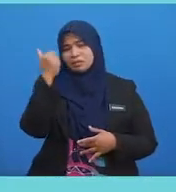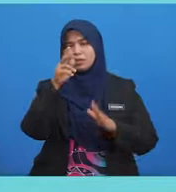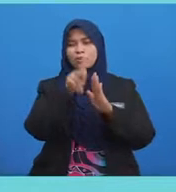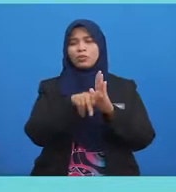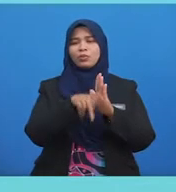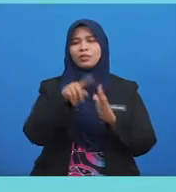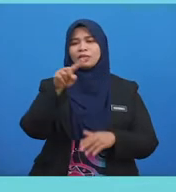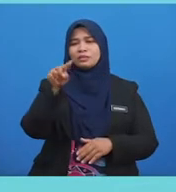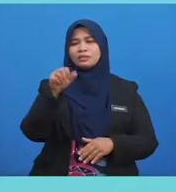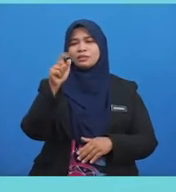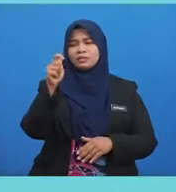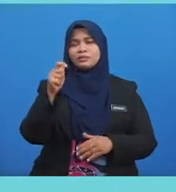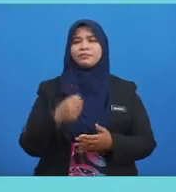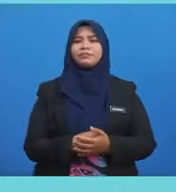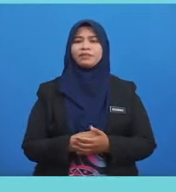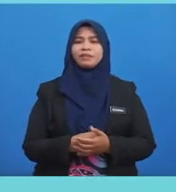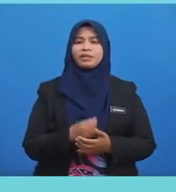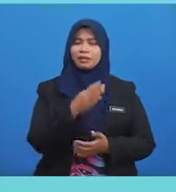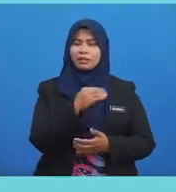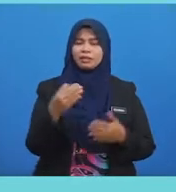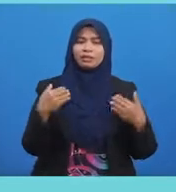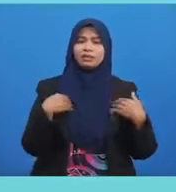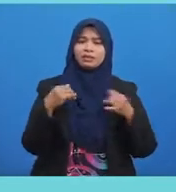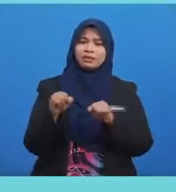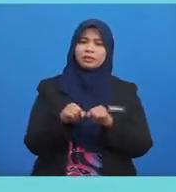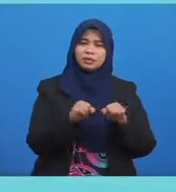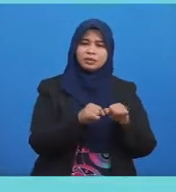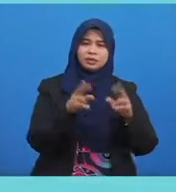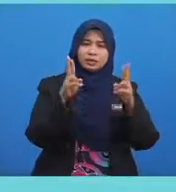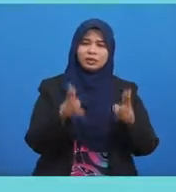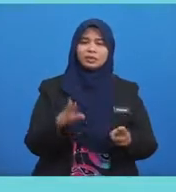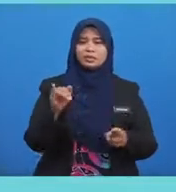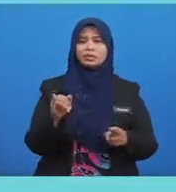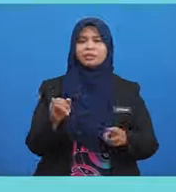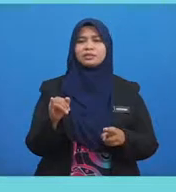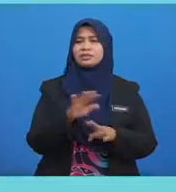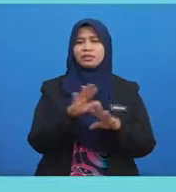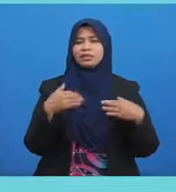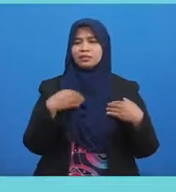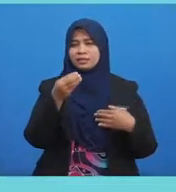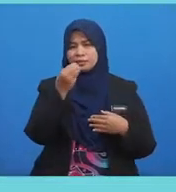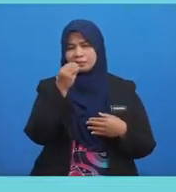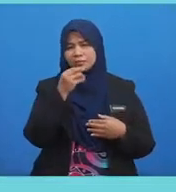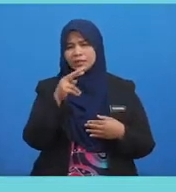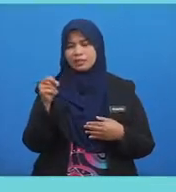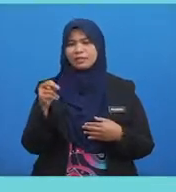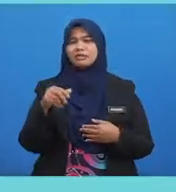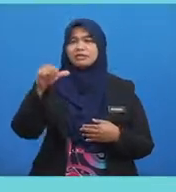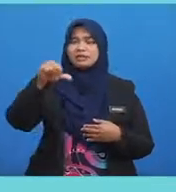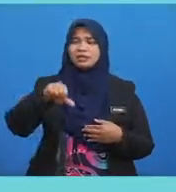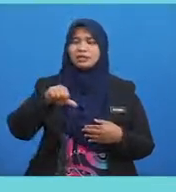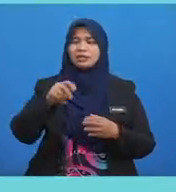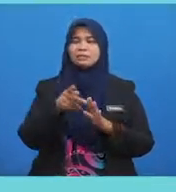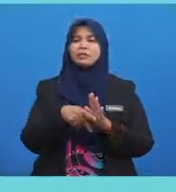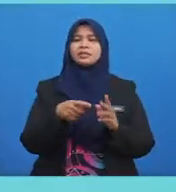makanan. Kegagalan pentadbiran British memberikan kesedaran kepada kita supaya bersikap